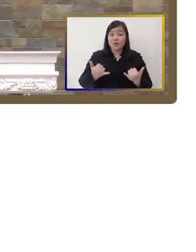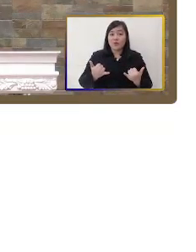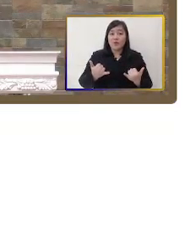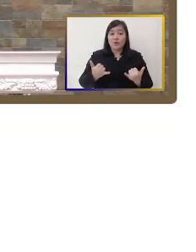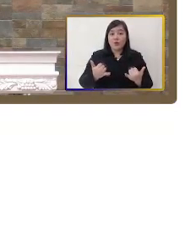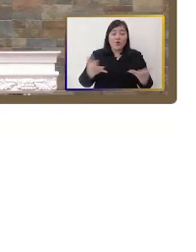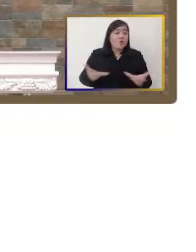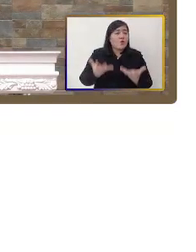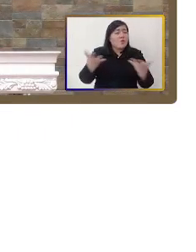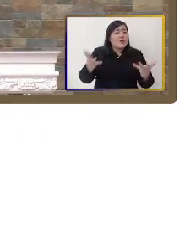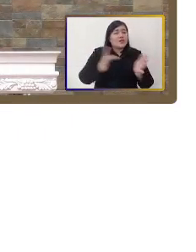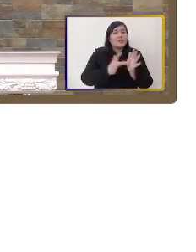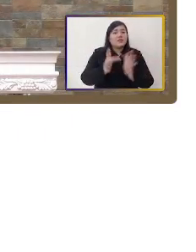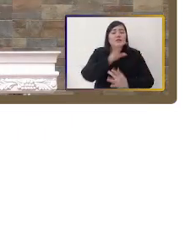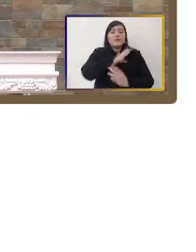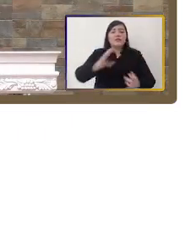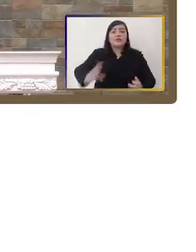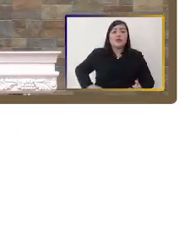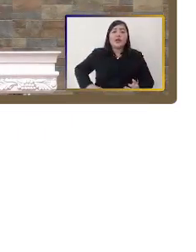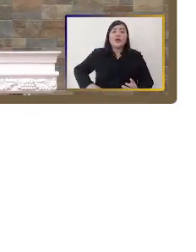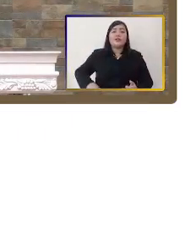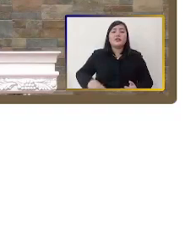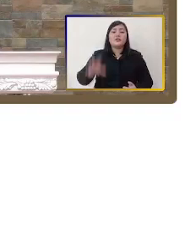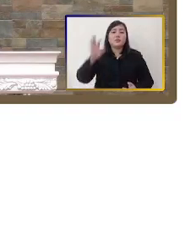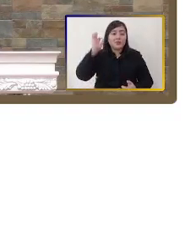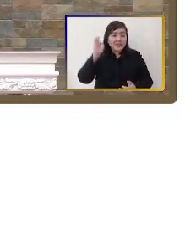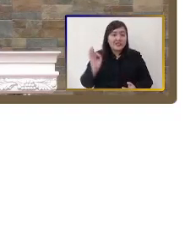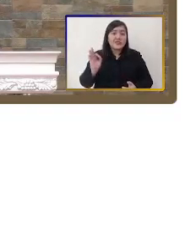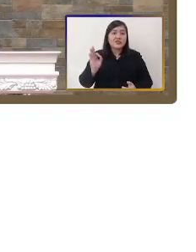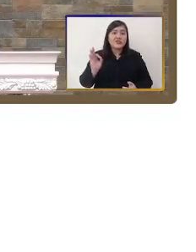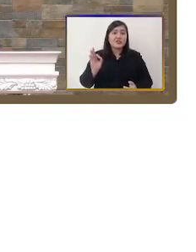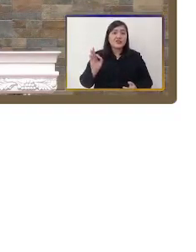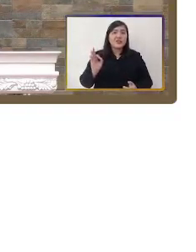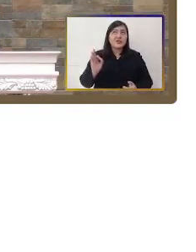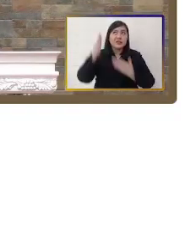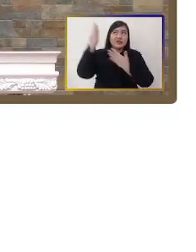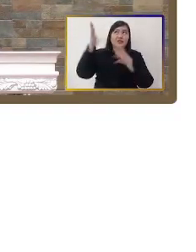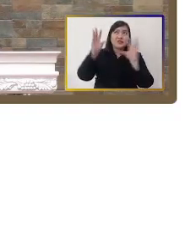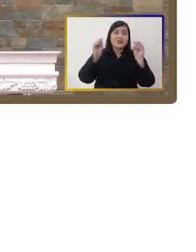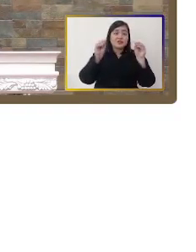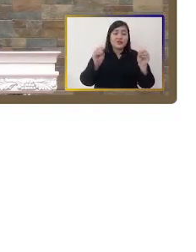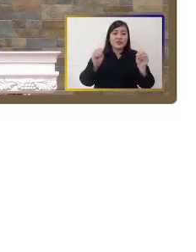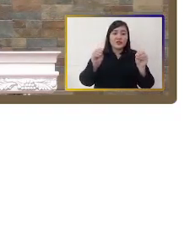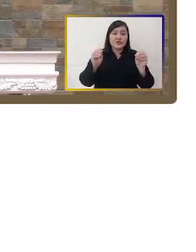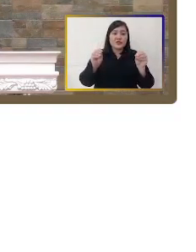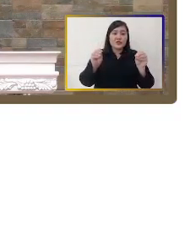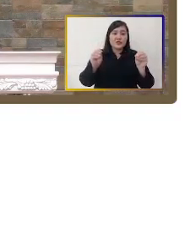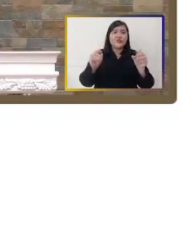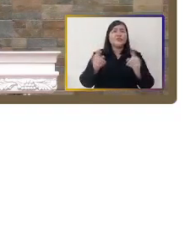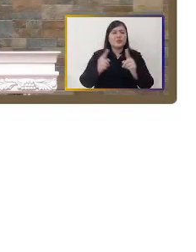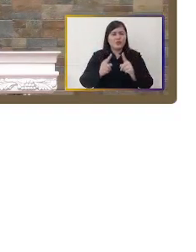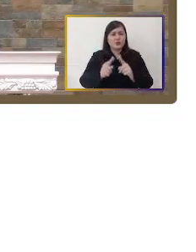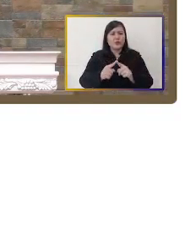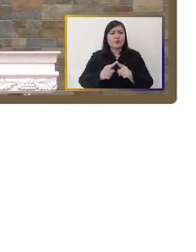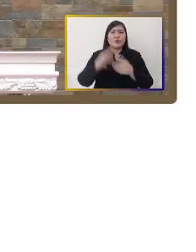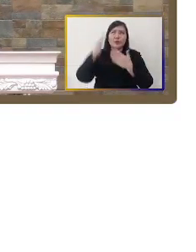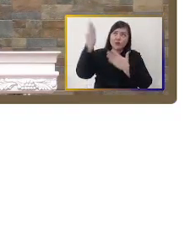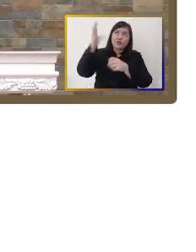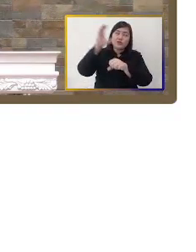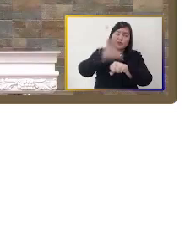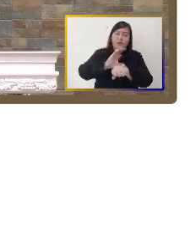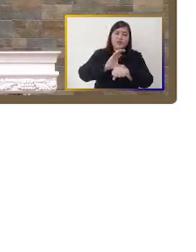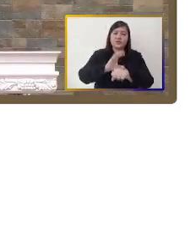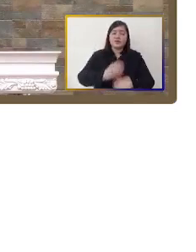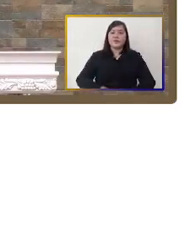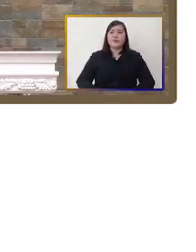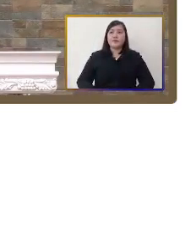simbahan. Maliwanag po yan mga kapatid. Now, let me give you, para maliwanag po sa atin, may babasahin po ako sa